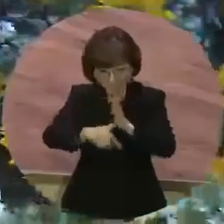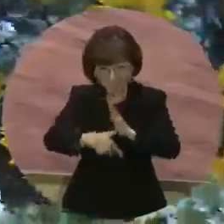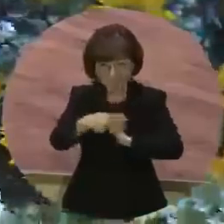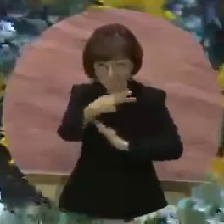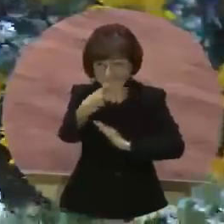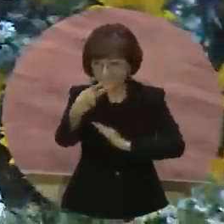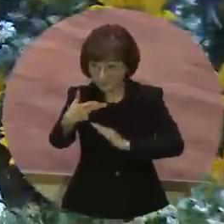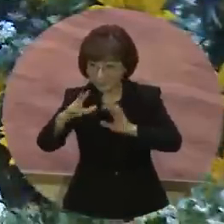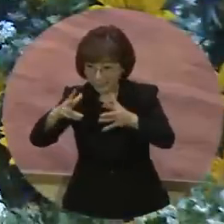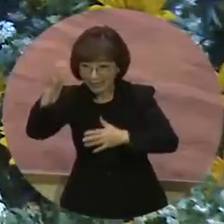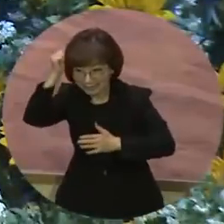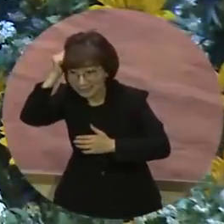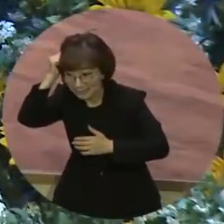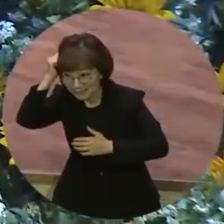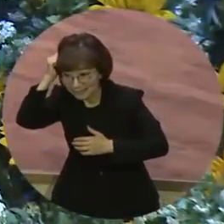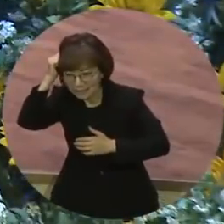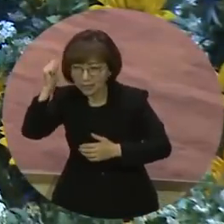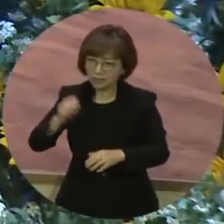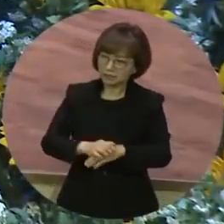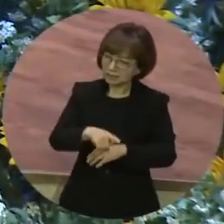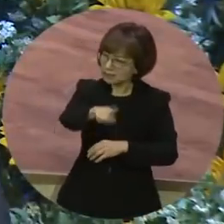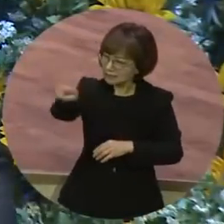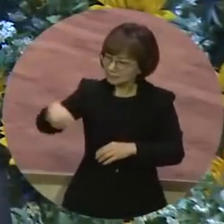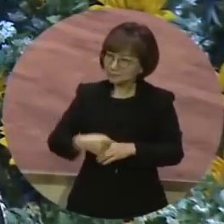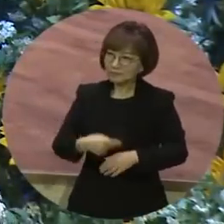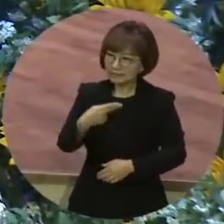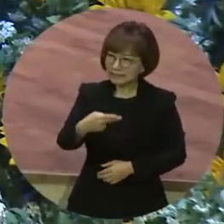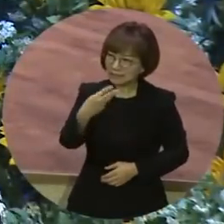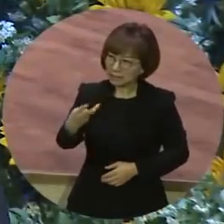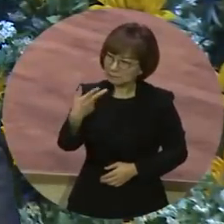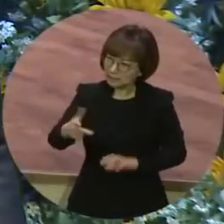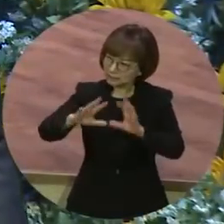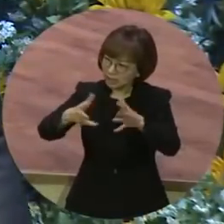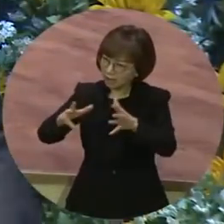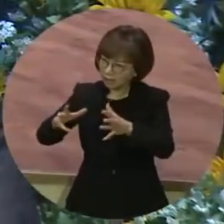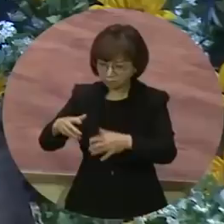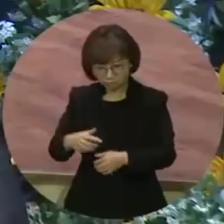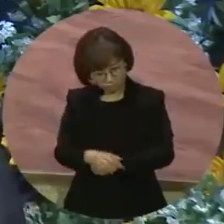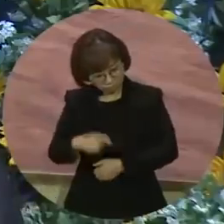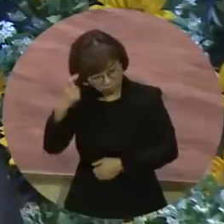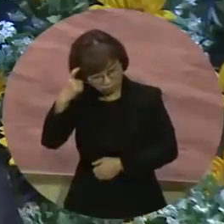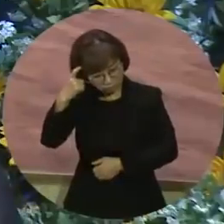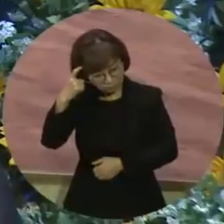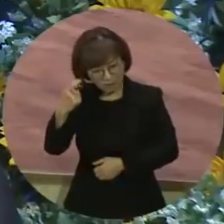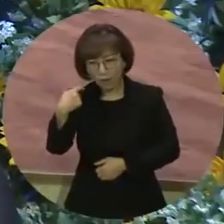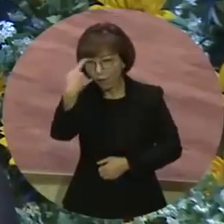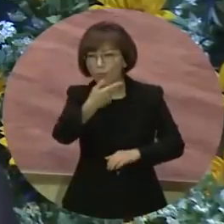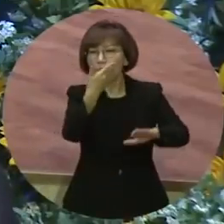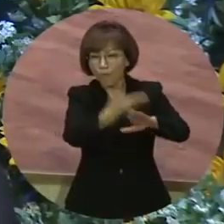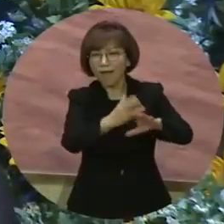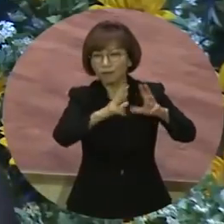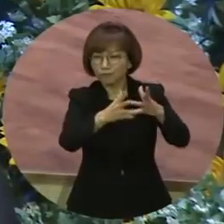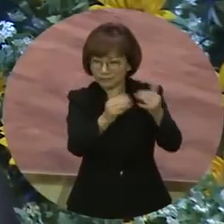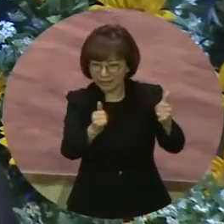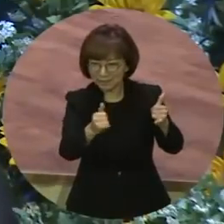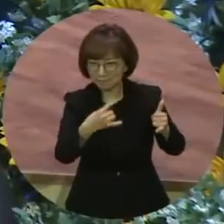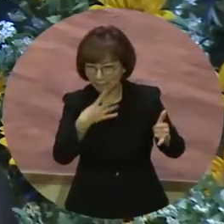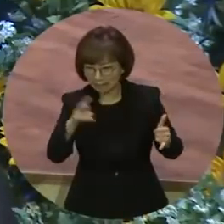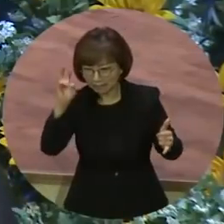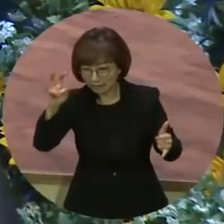237 나라 이 복음화를 말하니까 성도님들이 생각할 때 우리 예언교회 성도들이 보면 다민족으로